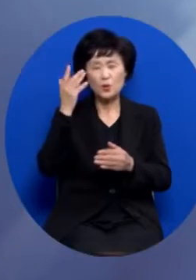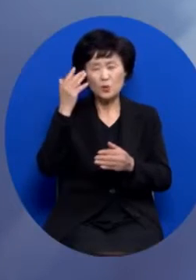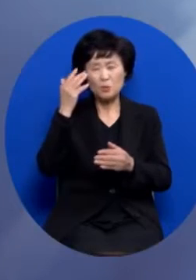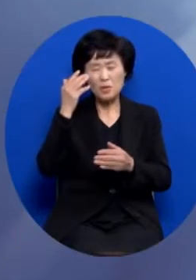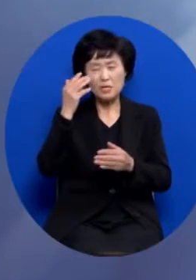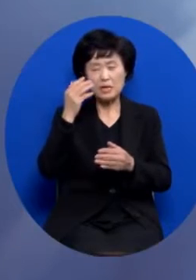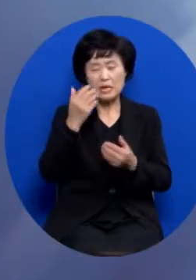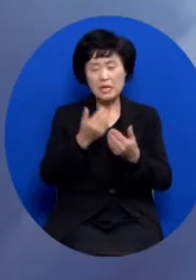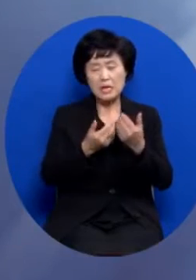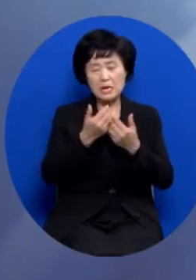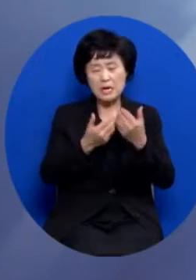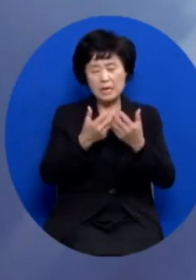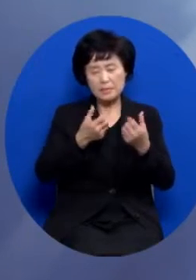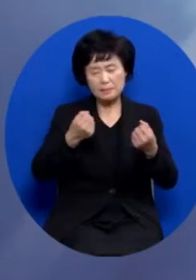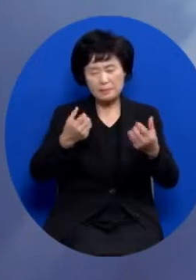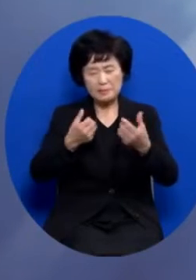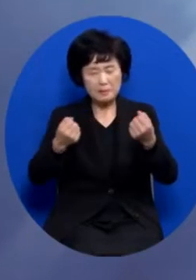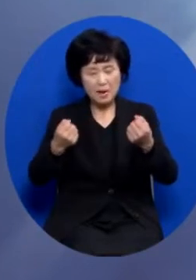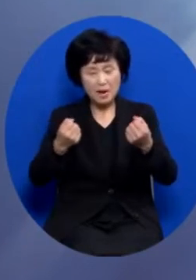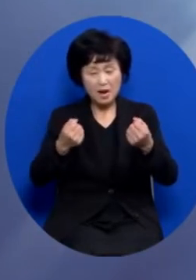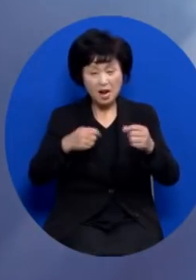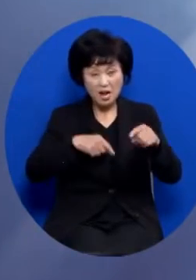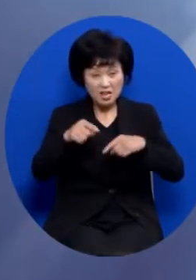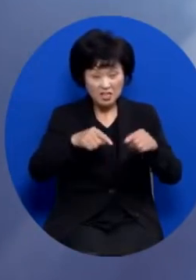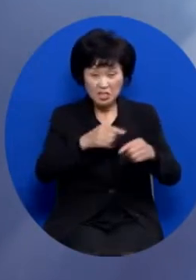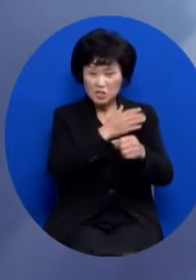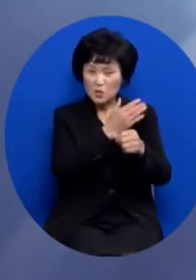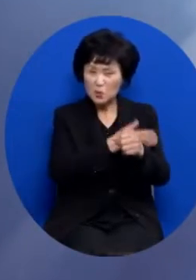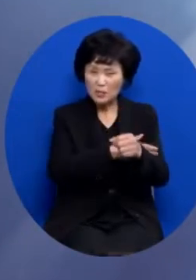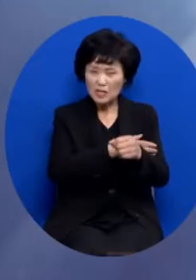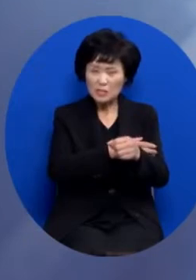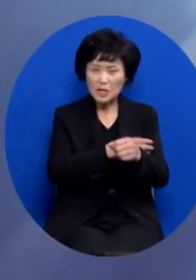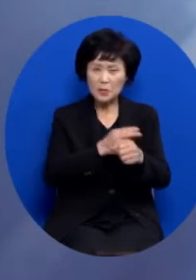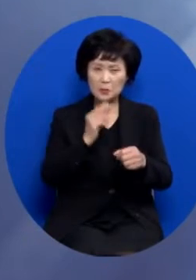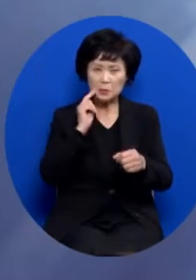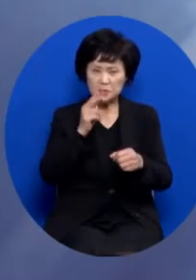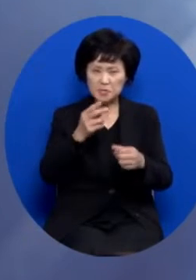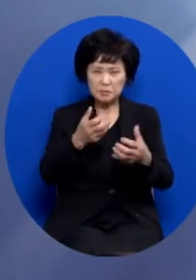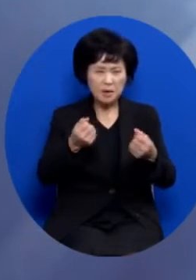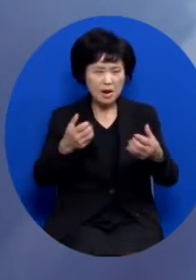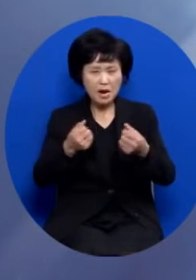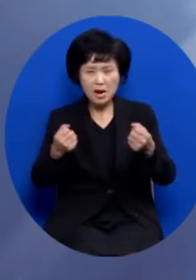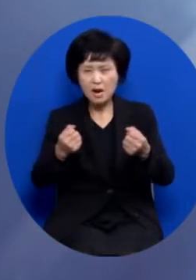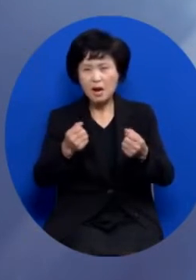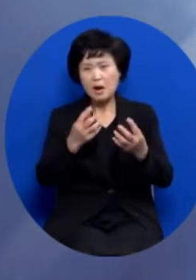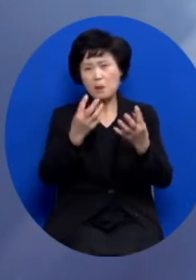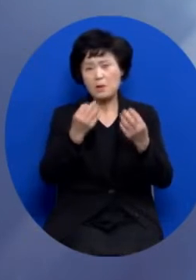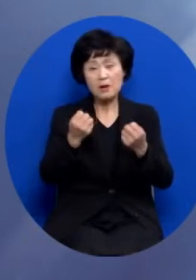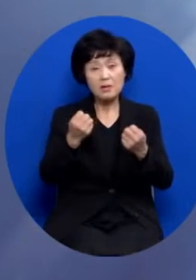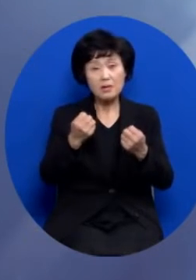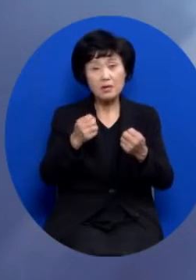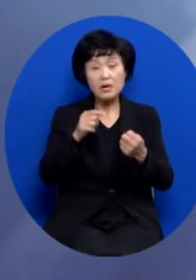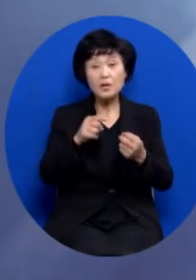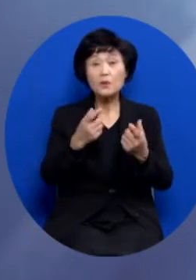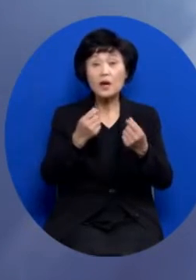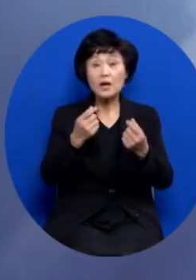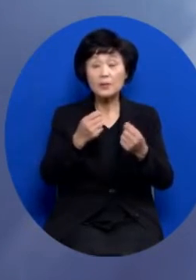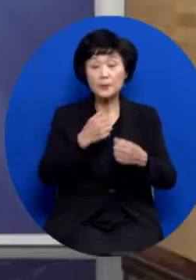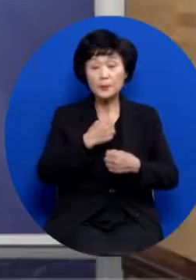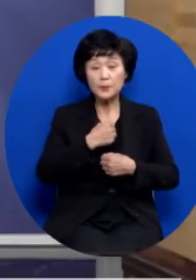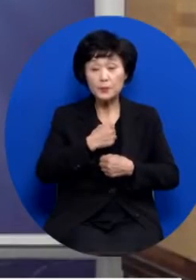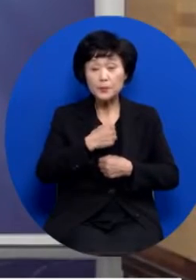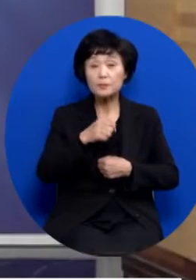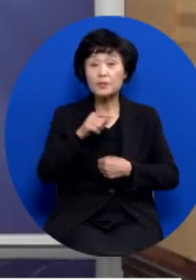양극화, 그다음에 정치권에서는 포퓰리즘하고 극단주의가 확대되고 있기 때문에 이러한 부분을 경계하는 데